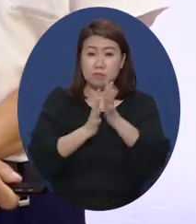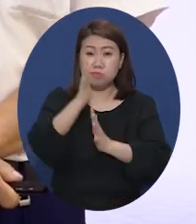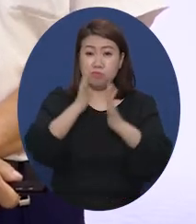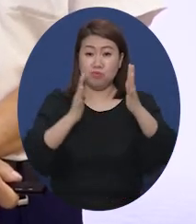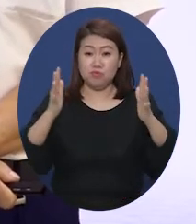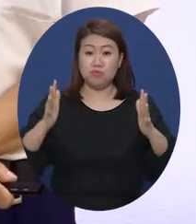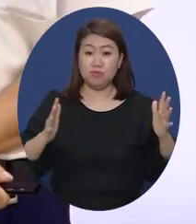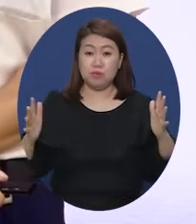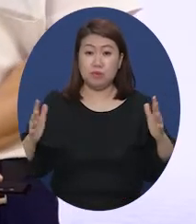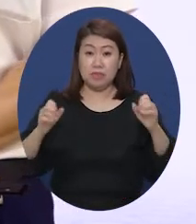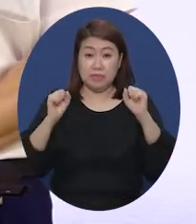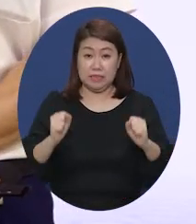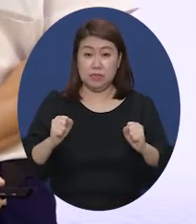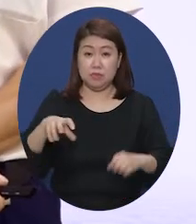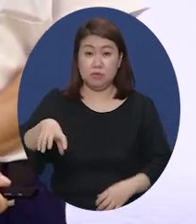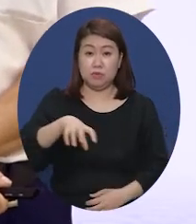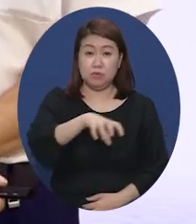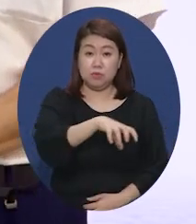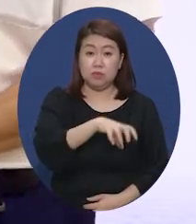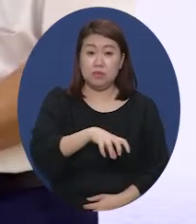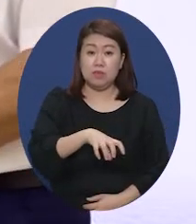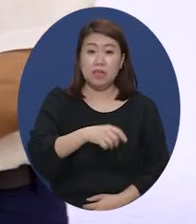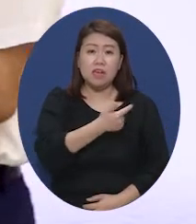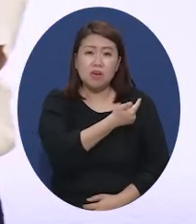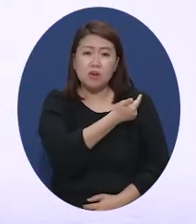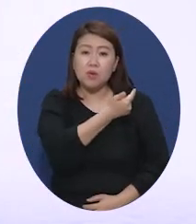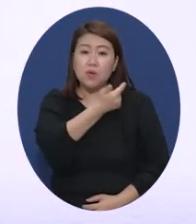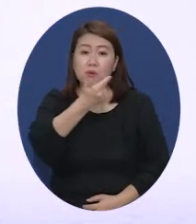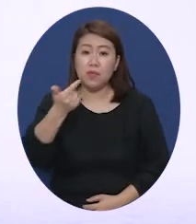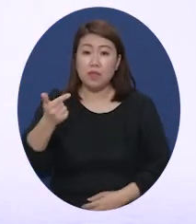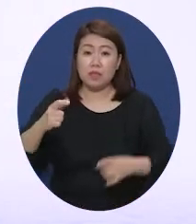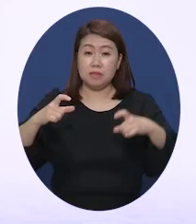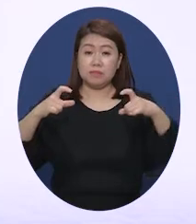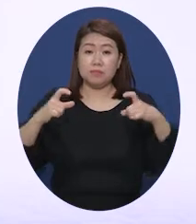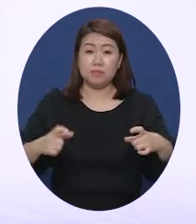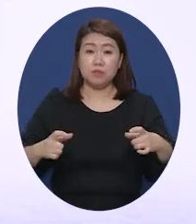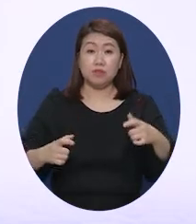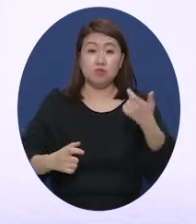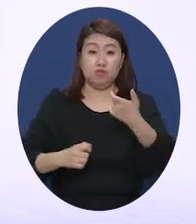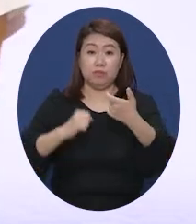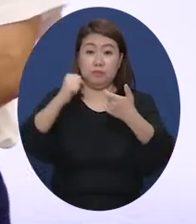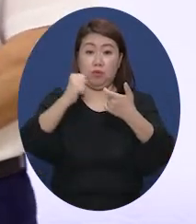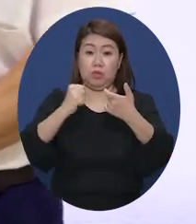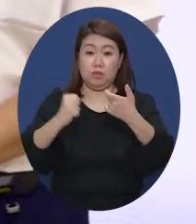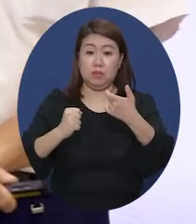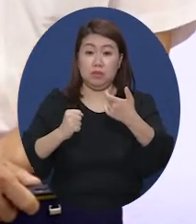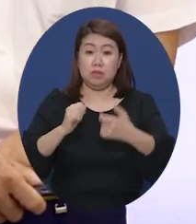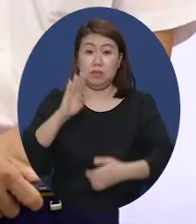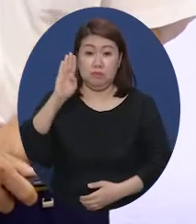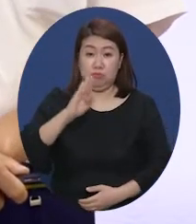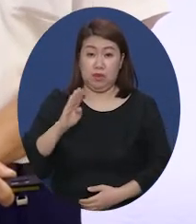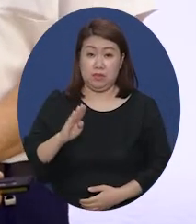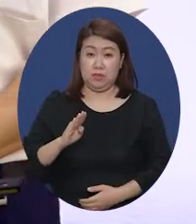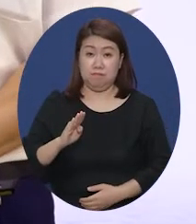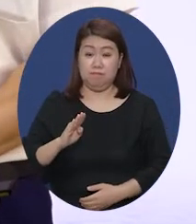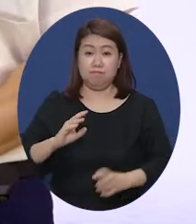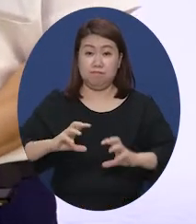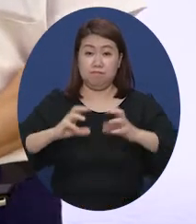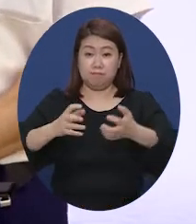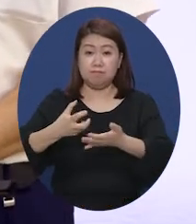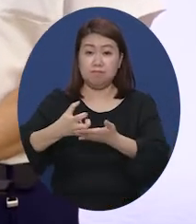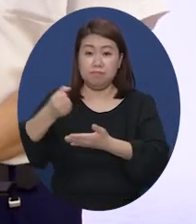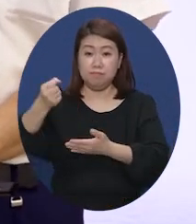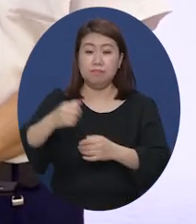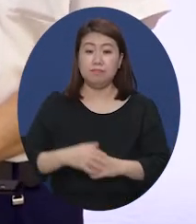지역이고 남미 전체 9개국에 걸쳐서 존재합니다. 이 거대한 지역의 60%가 브라질